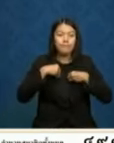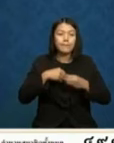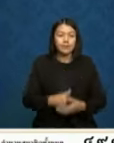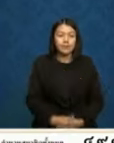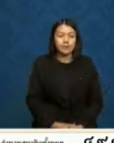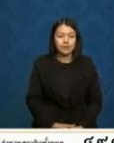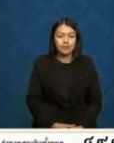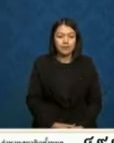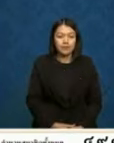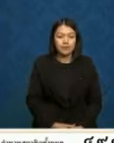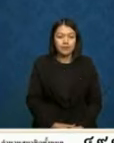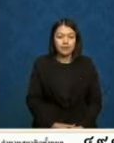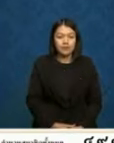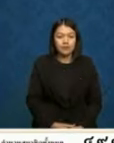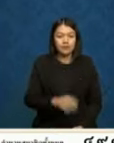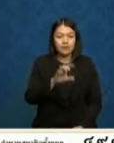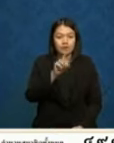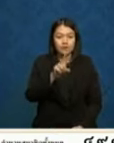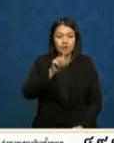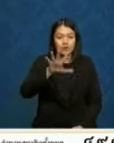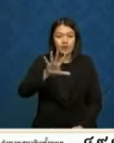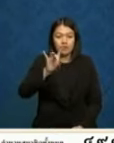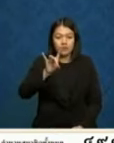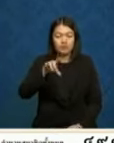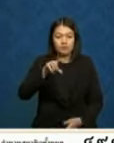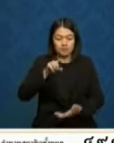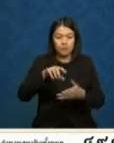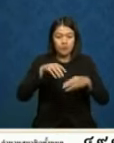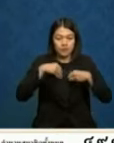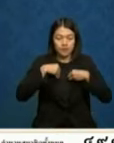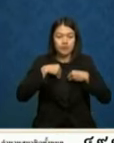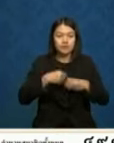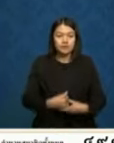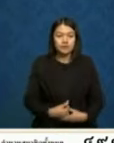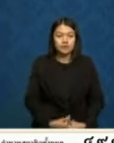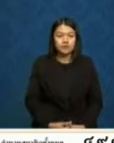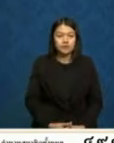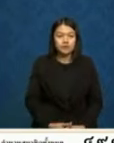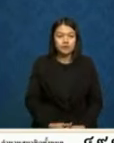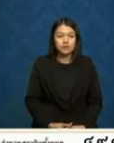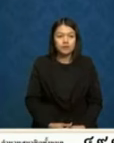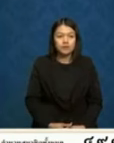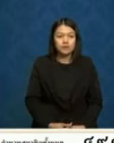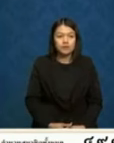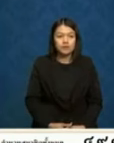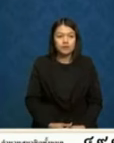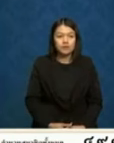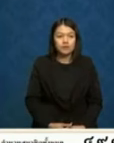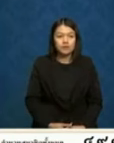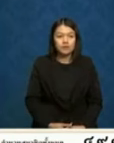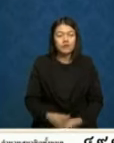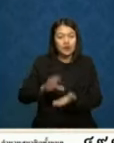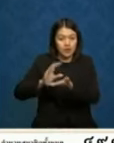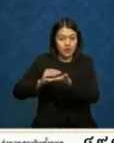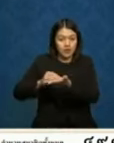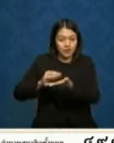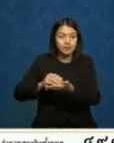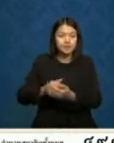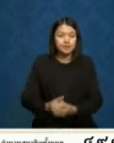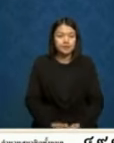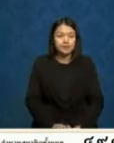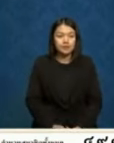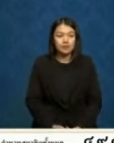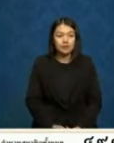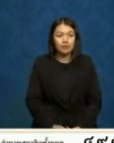ครับ ท่านประธานครับ158เห็นด้วยครับ 158เห็นด้วยนะครับอันนี้ที่หลังนี่ก็บันทึกไว้นะครับ